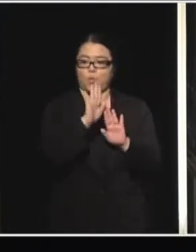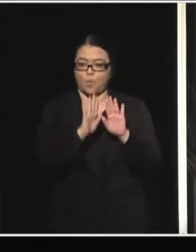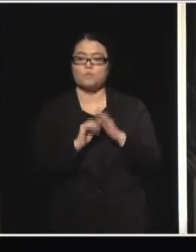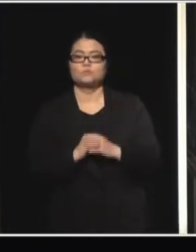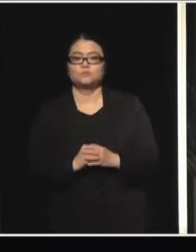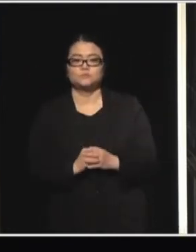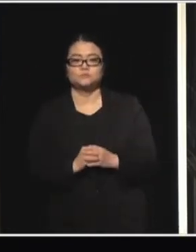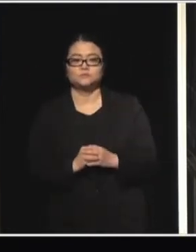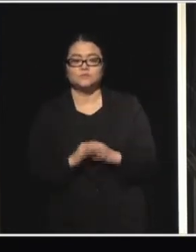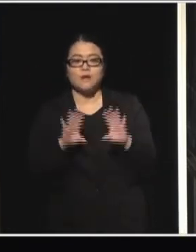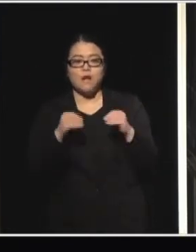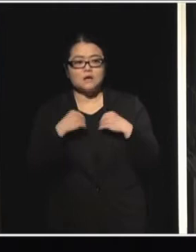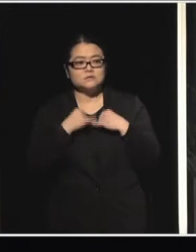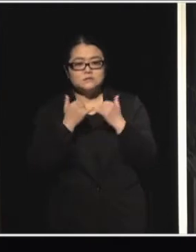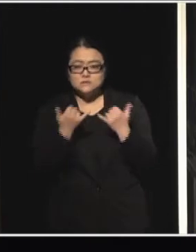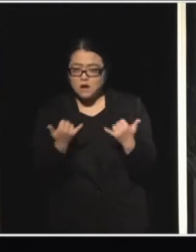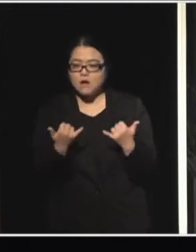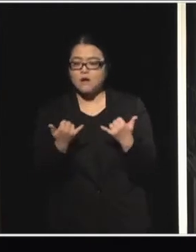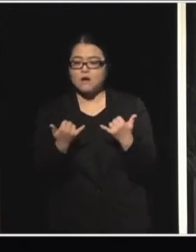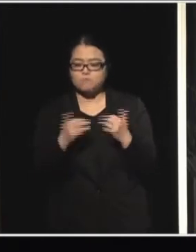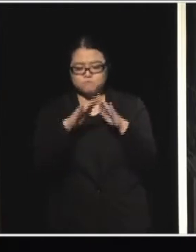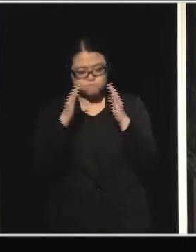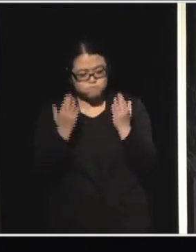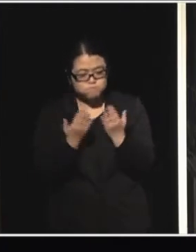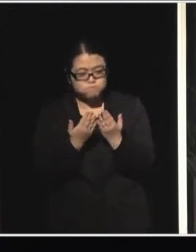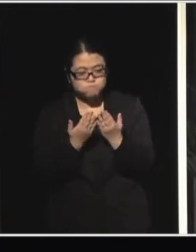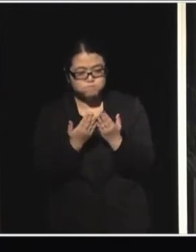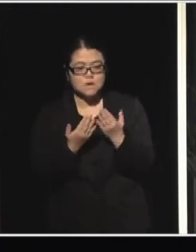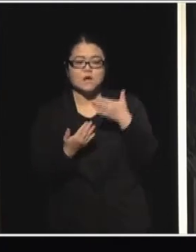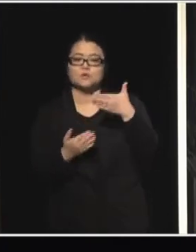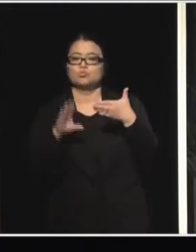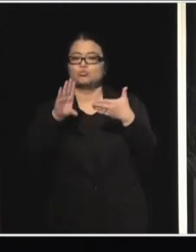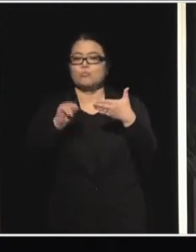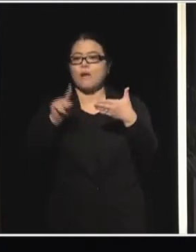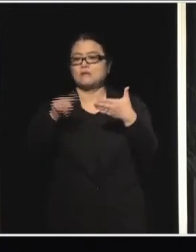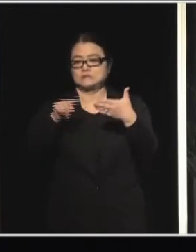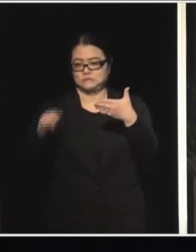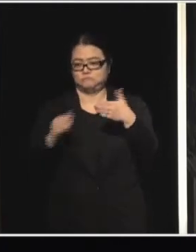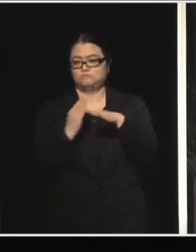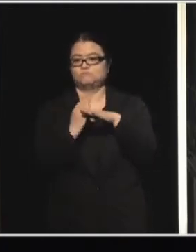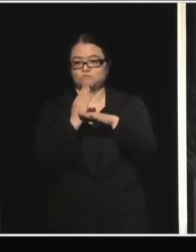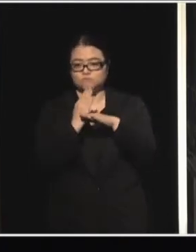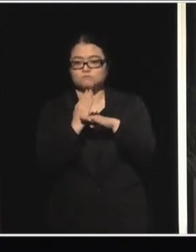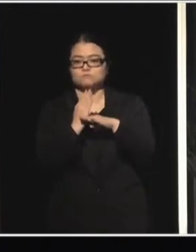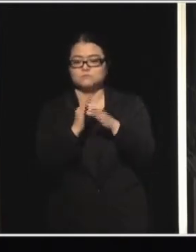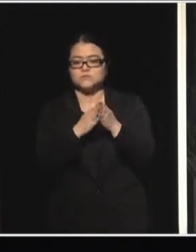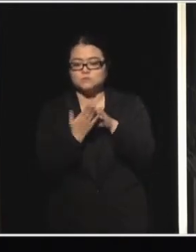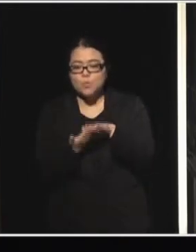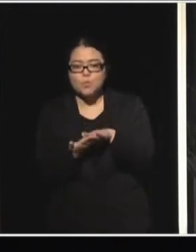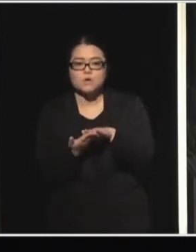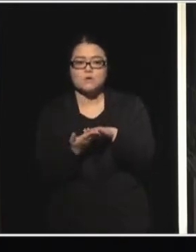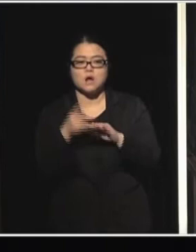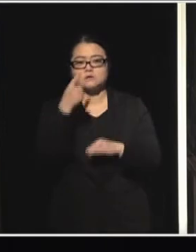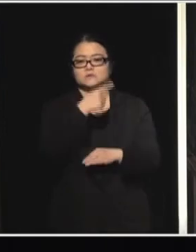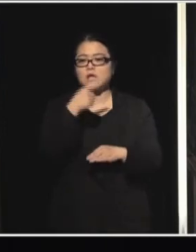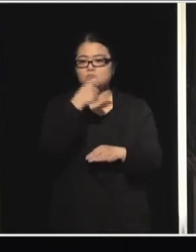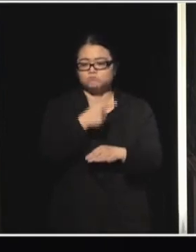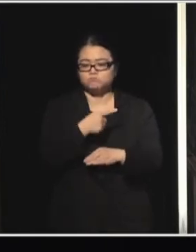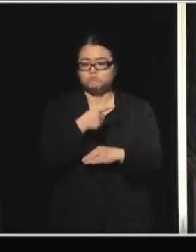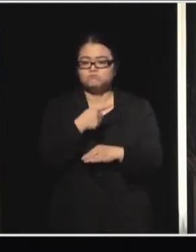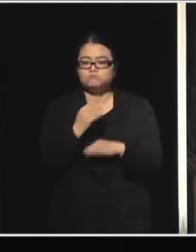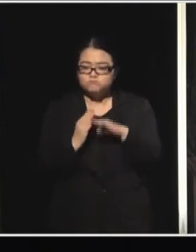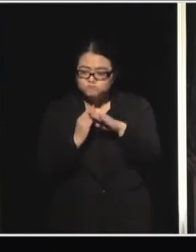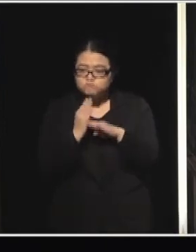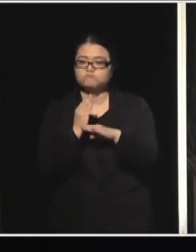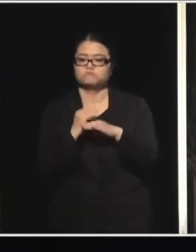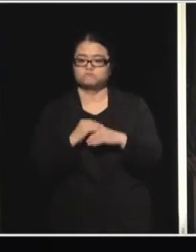トータルで9万人を超えて死亡者はセナ116人ということで脂肪率は全体の死亡